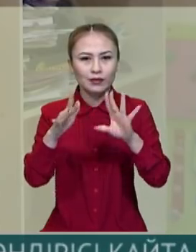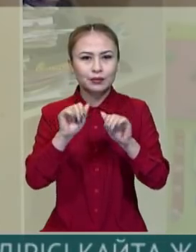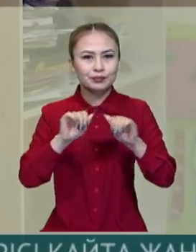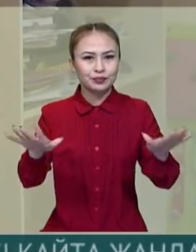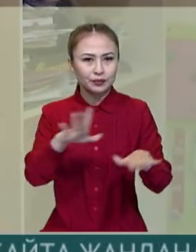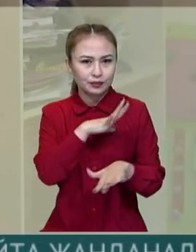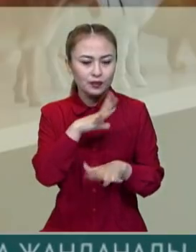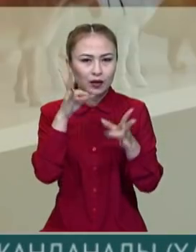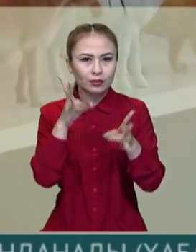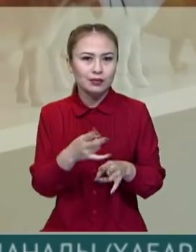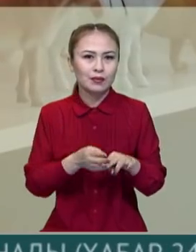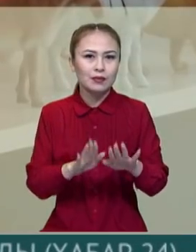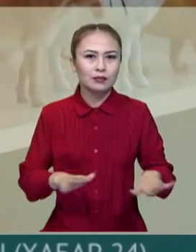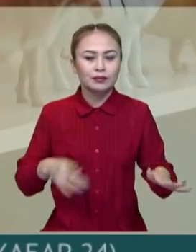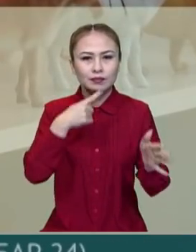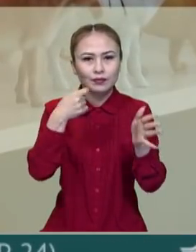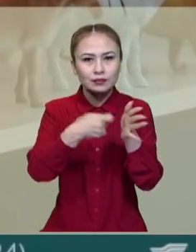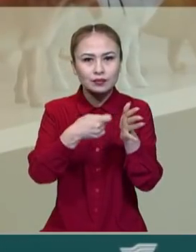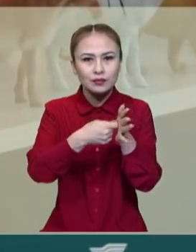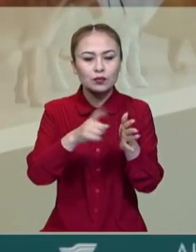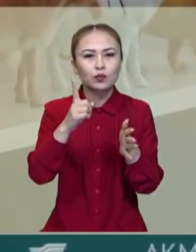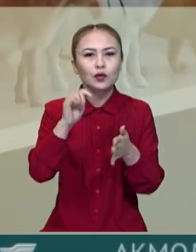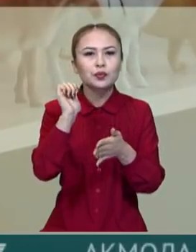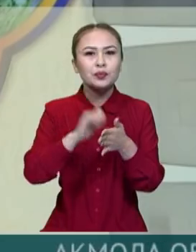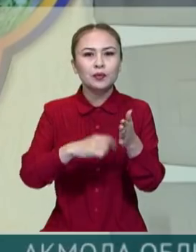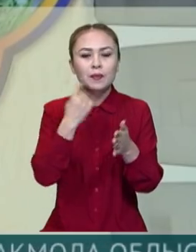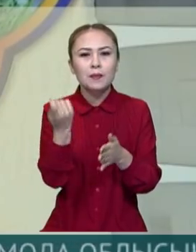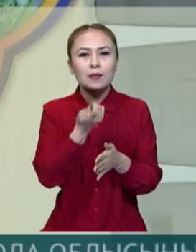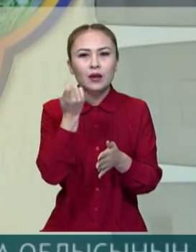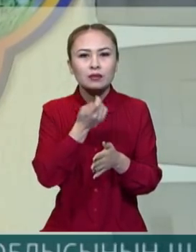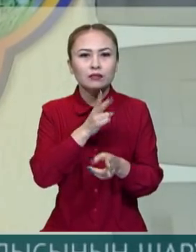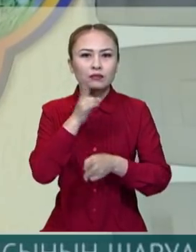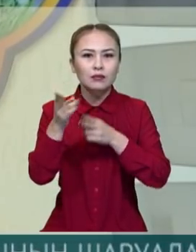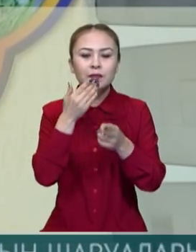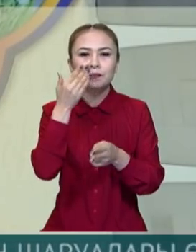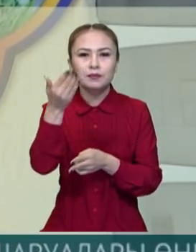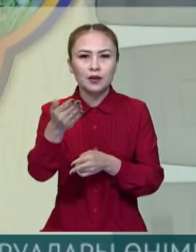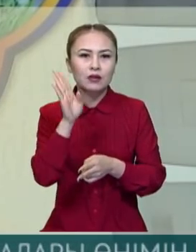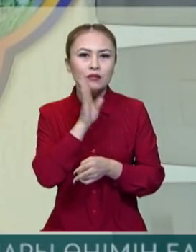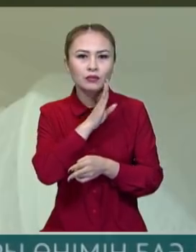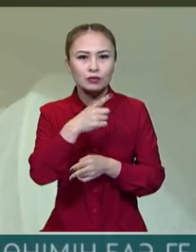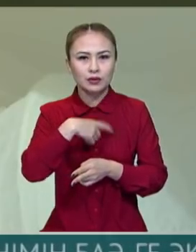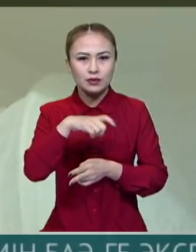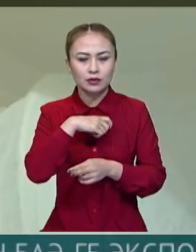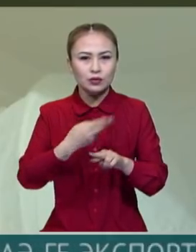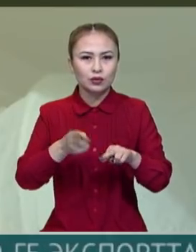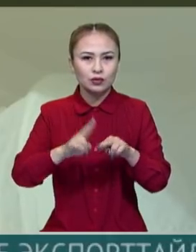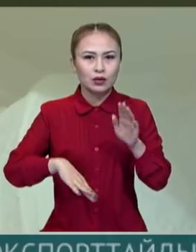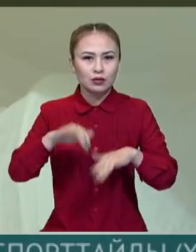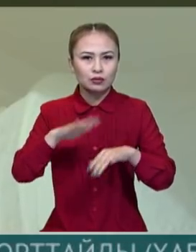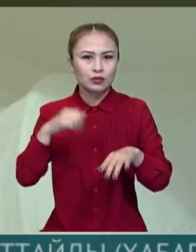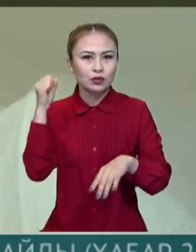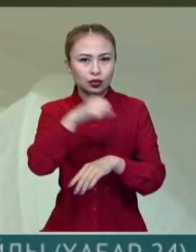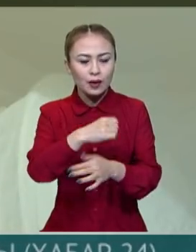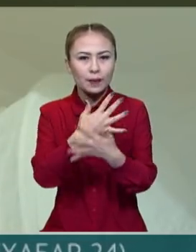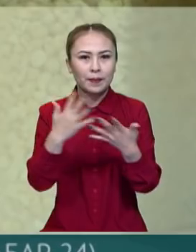еді. Зәбір көруші балаларға тамақтың неліктен аз берілетін басшыдан сұраған. Іскер әйел өз кезегінде жұдырық ала